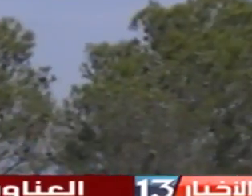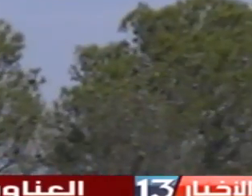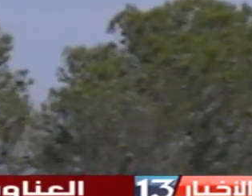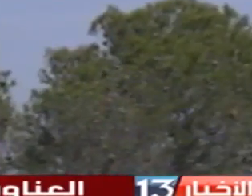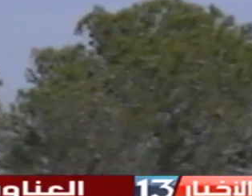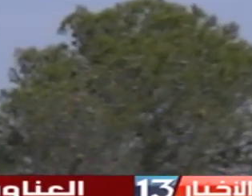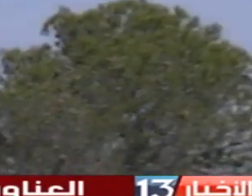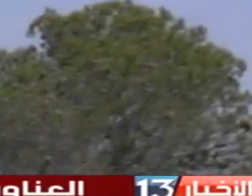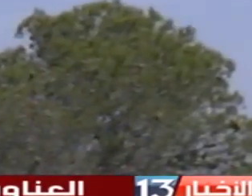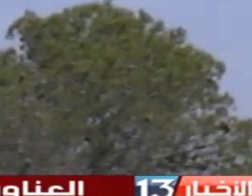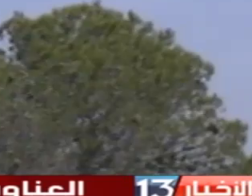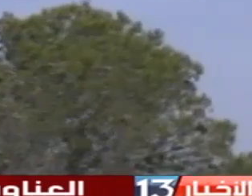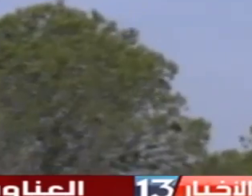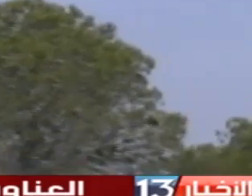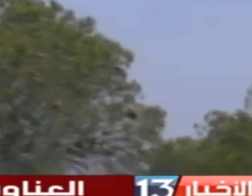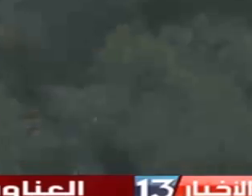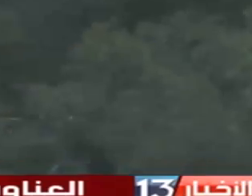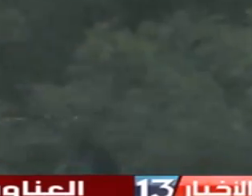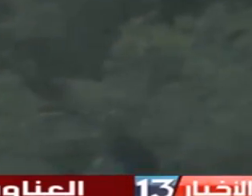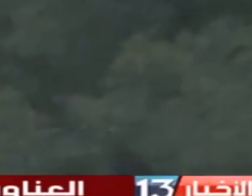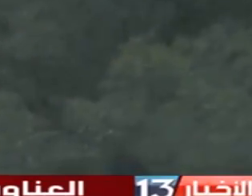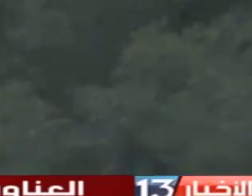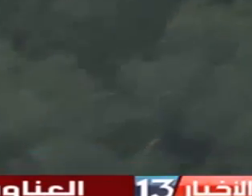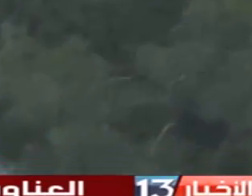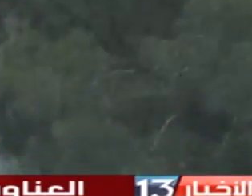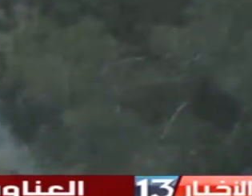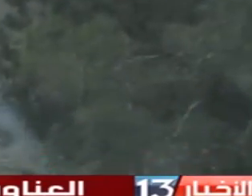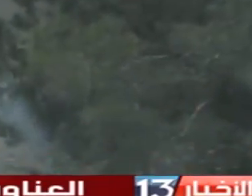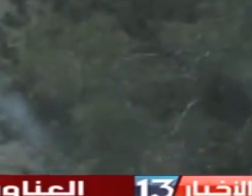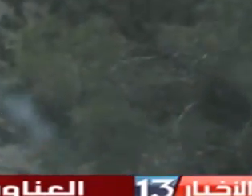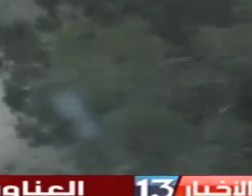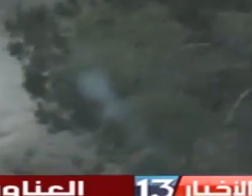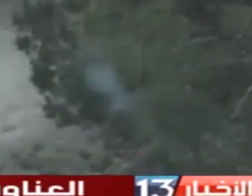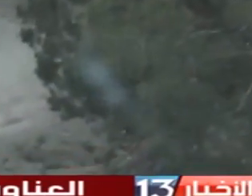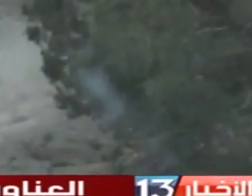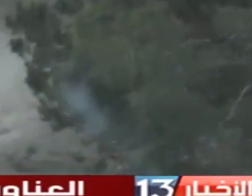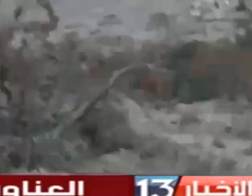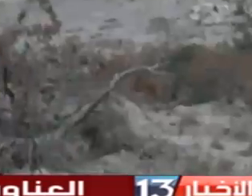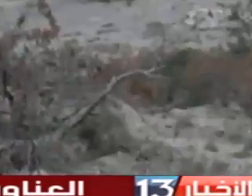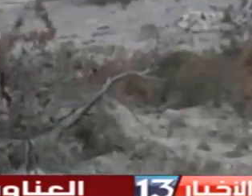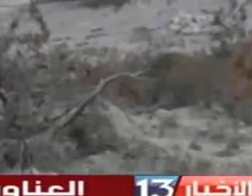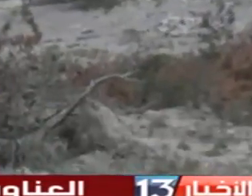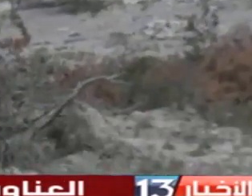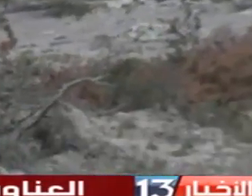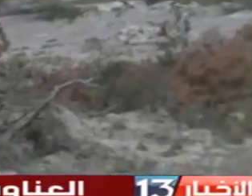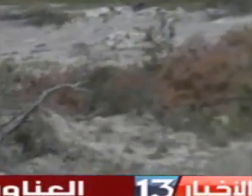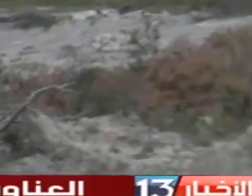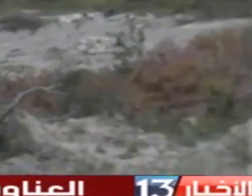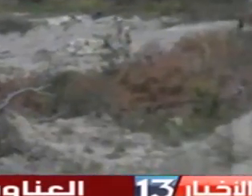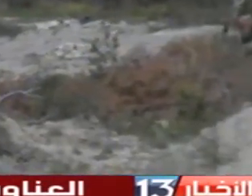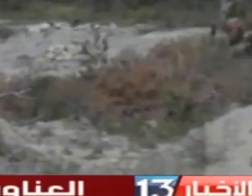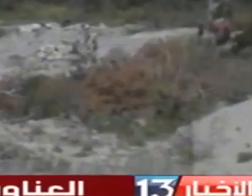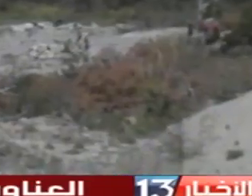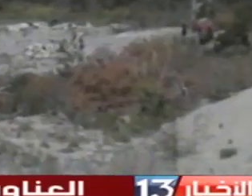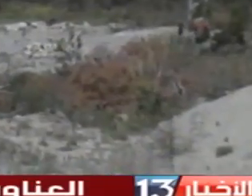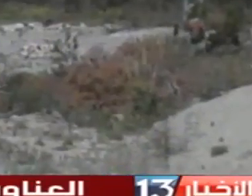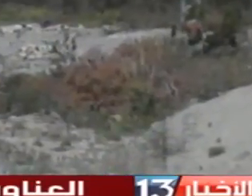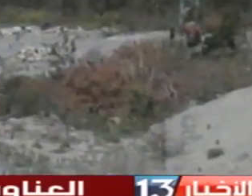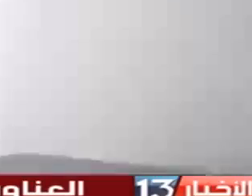وجبل لعيش بالكاف غدات عمليه عسكريه وامنيه استباقيه اسفرت عن القضاء على عنصر